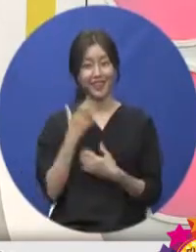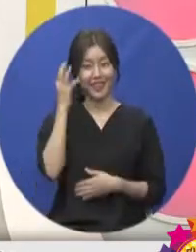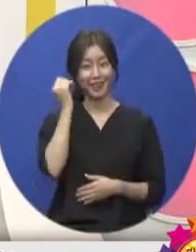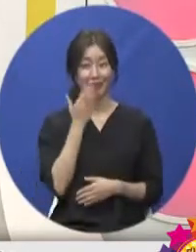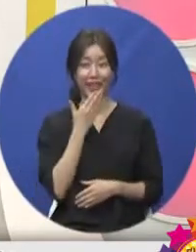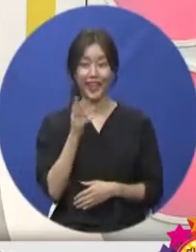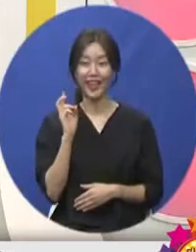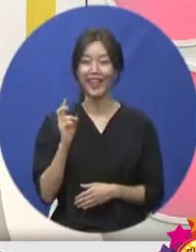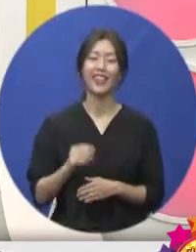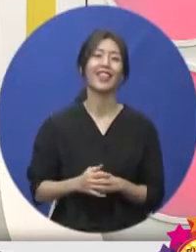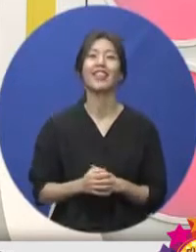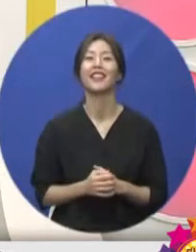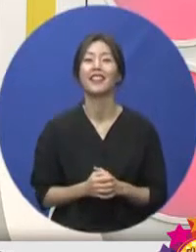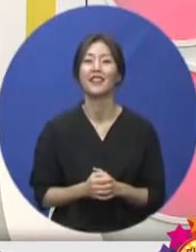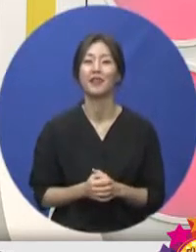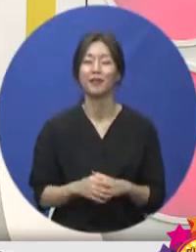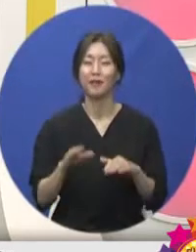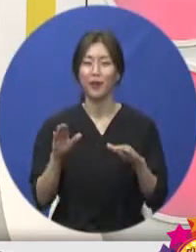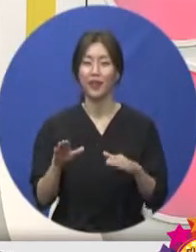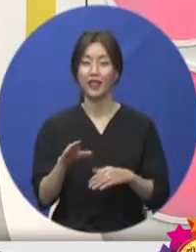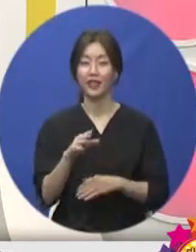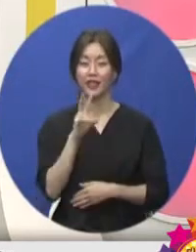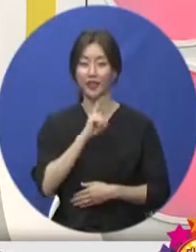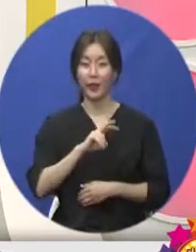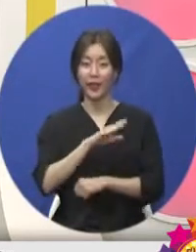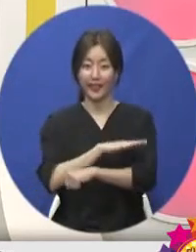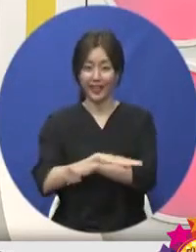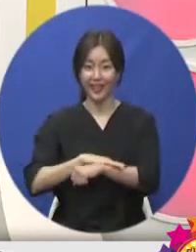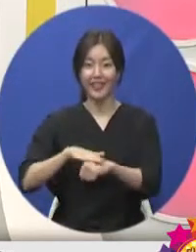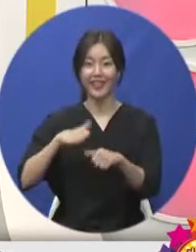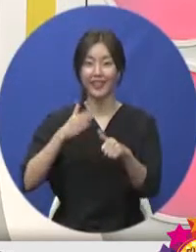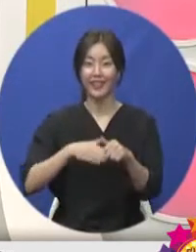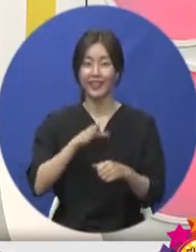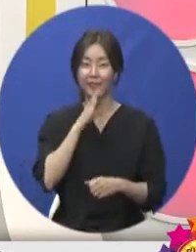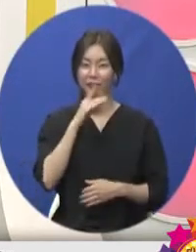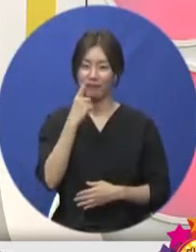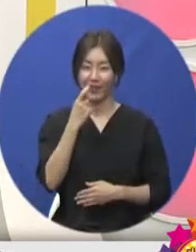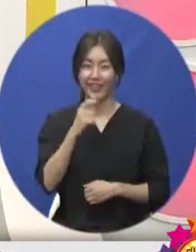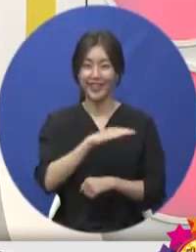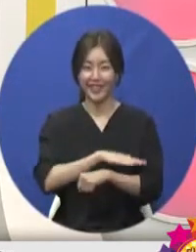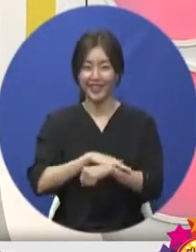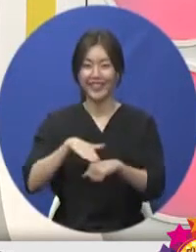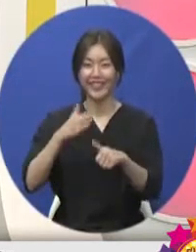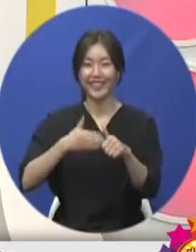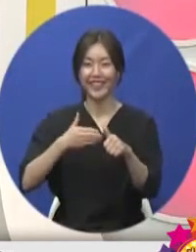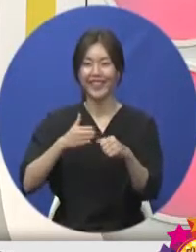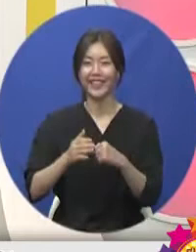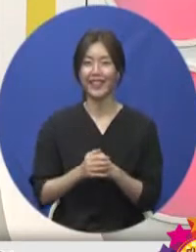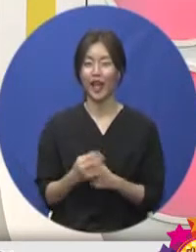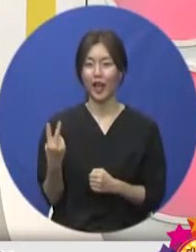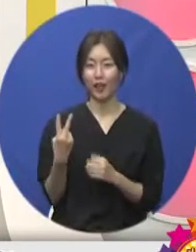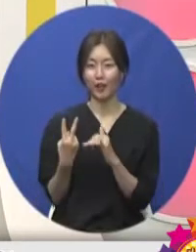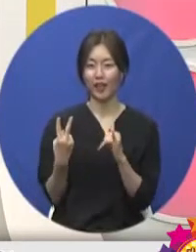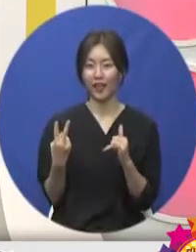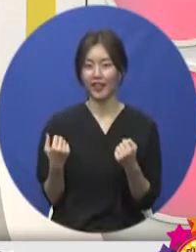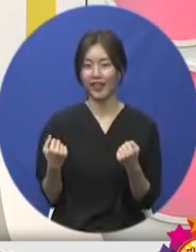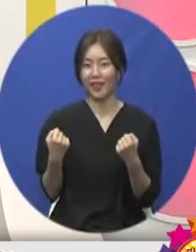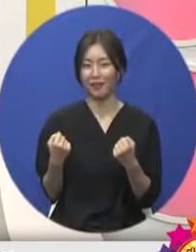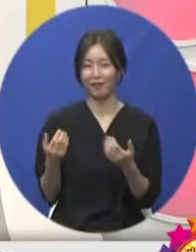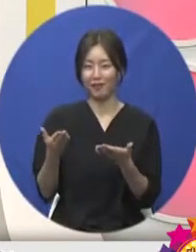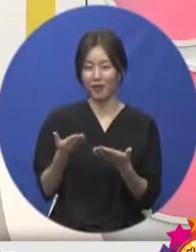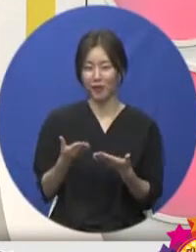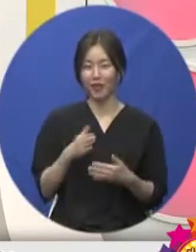예. 네. 오늘 멋진 노래, 우리 나훈아 선생님 노래 멋지게 잘 불러주십시오. 예, 두 분의 힘이여 열심히